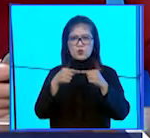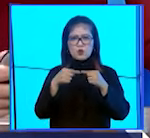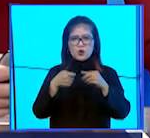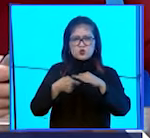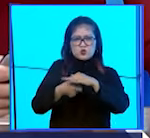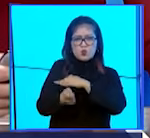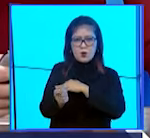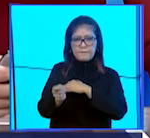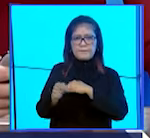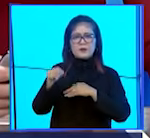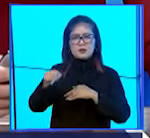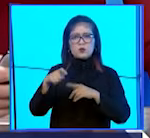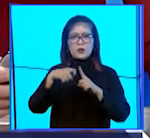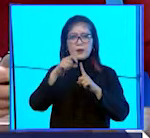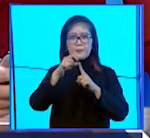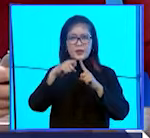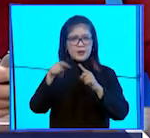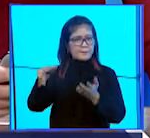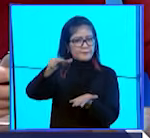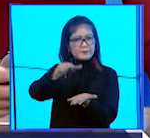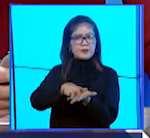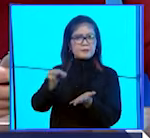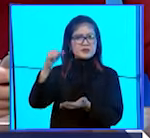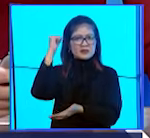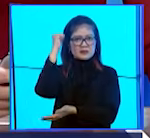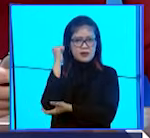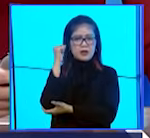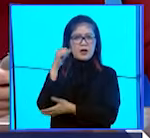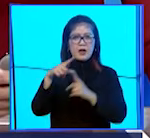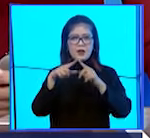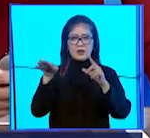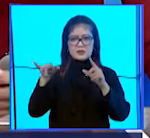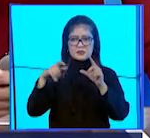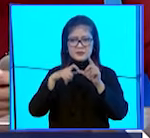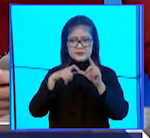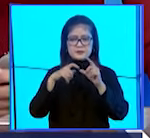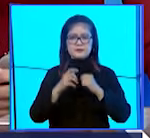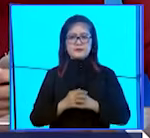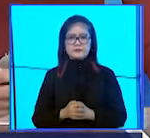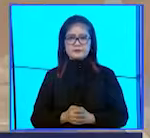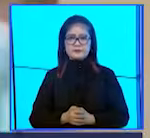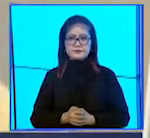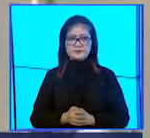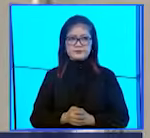47. KPK dikabarkan telah menetapkan status Aziz Syamsuddin sebagai tersangka.